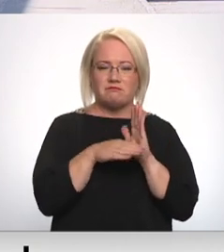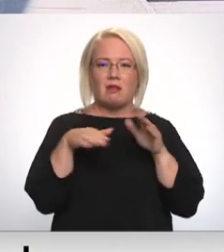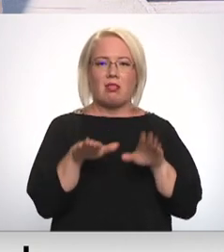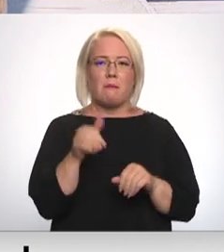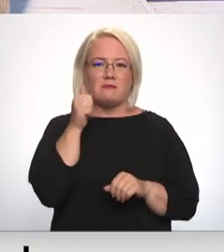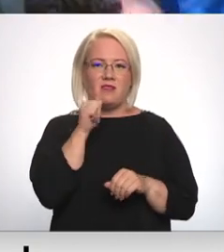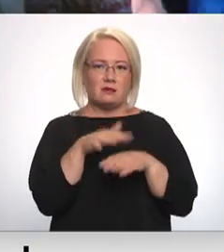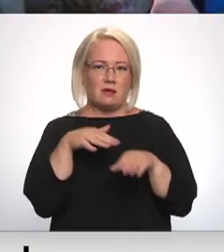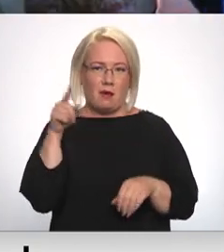Latvijas televīzija.